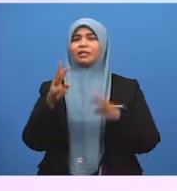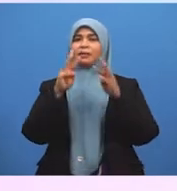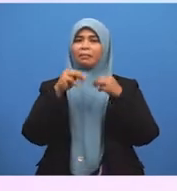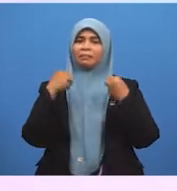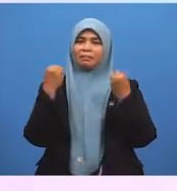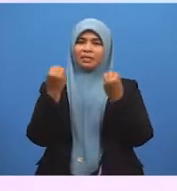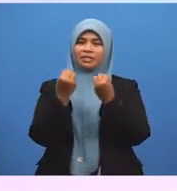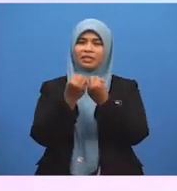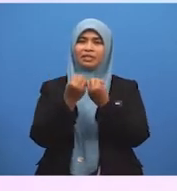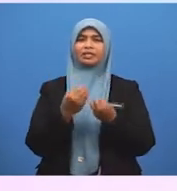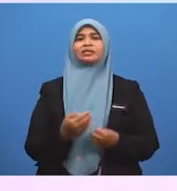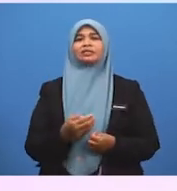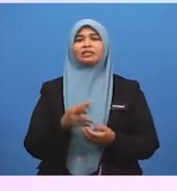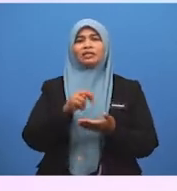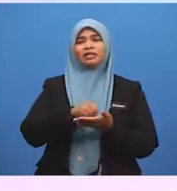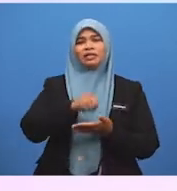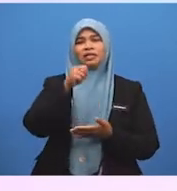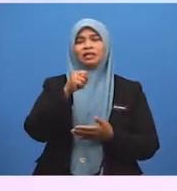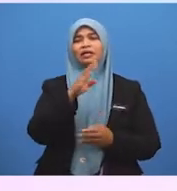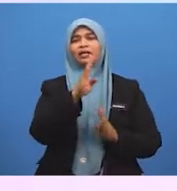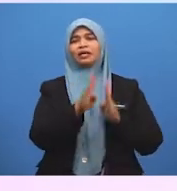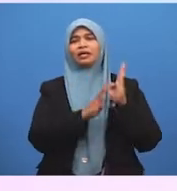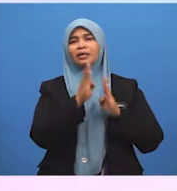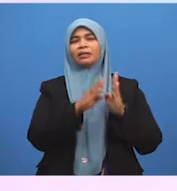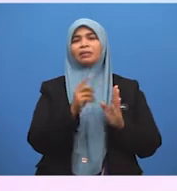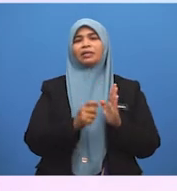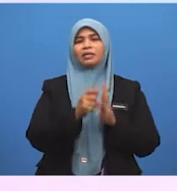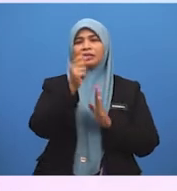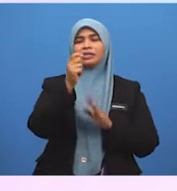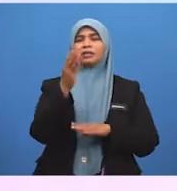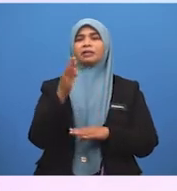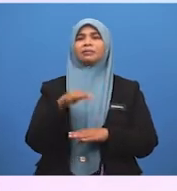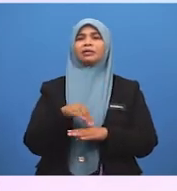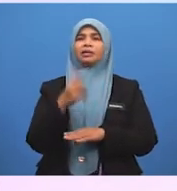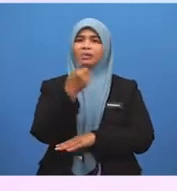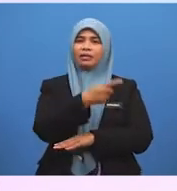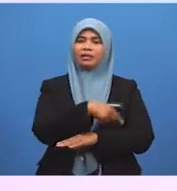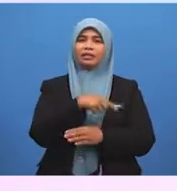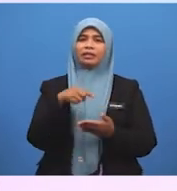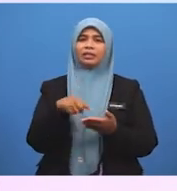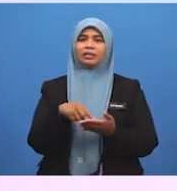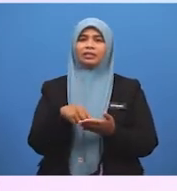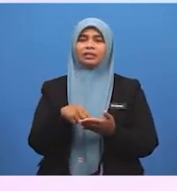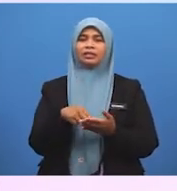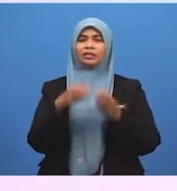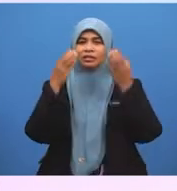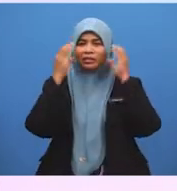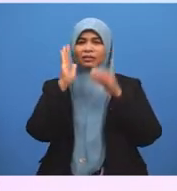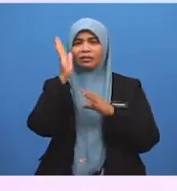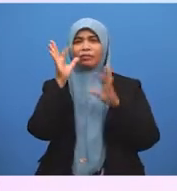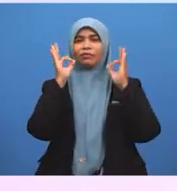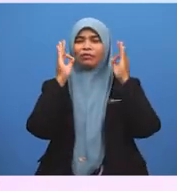masyarakat. Nilai hemah tinggi pada hari ini, cikgu akan